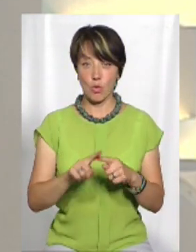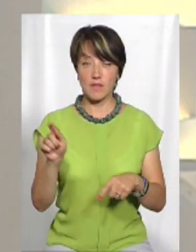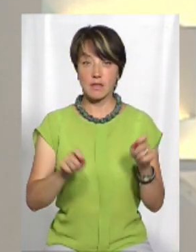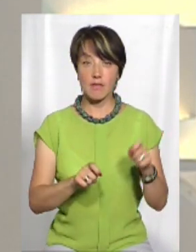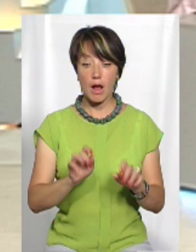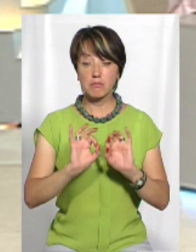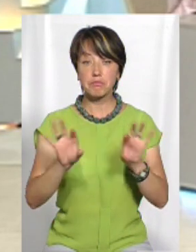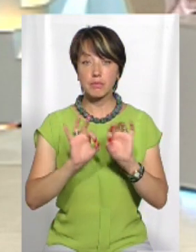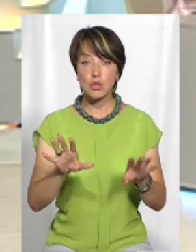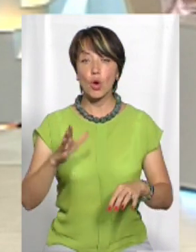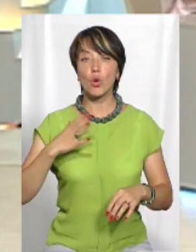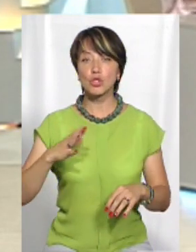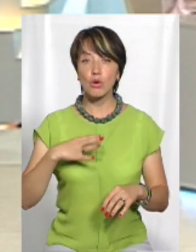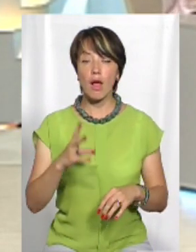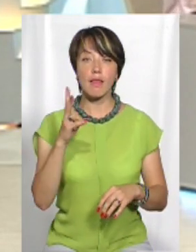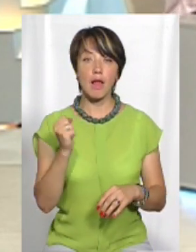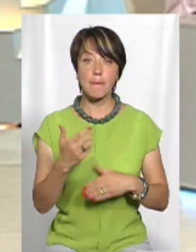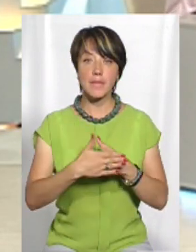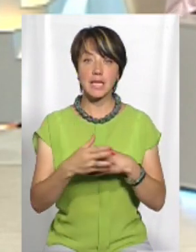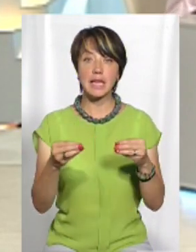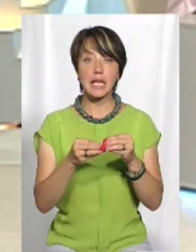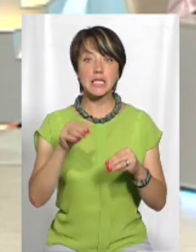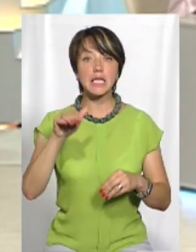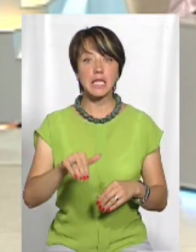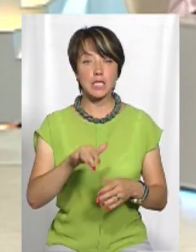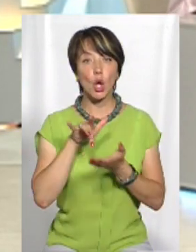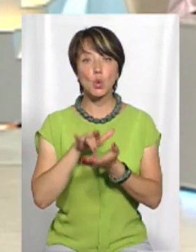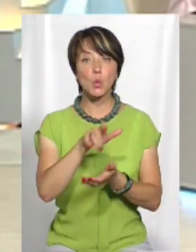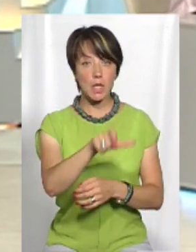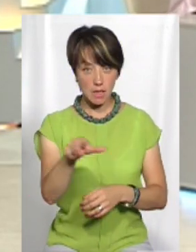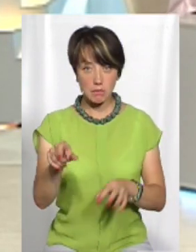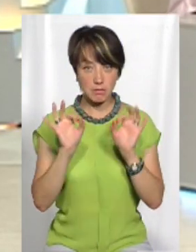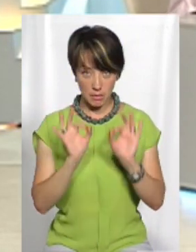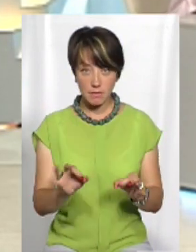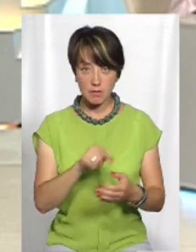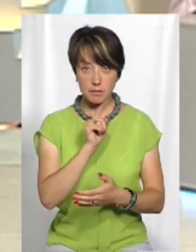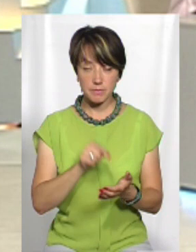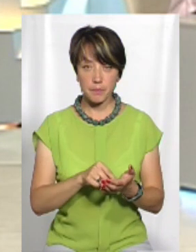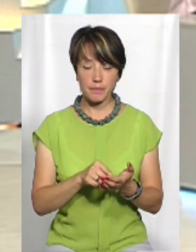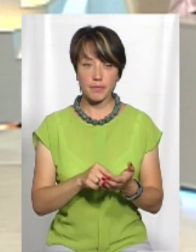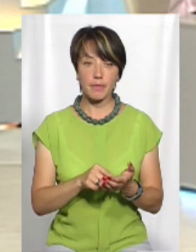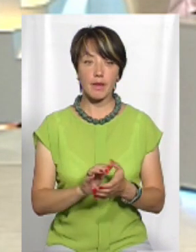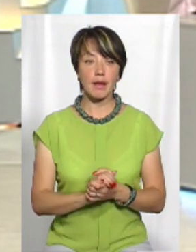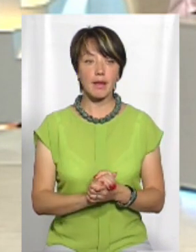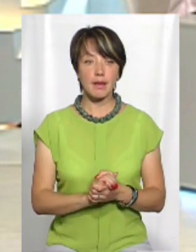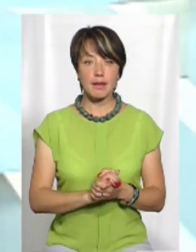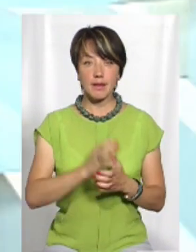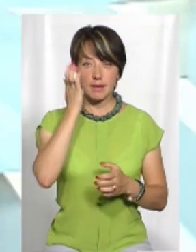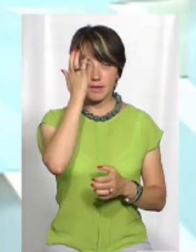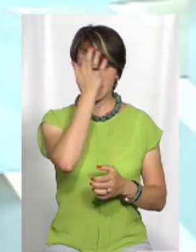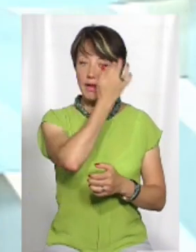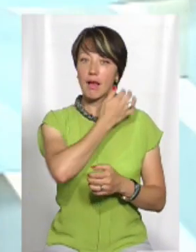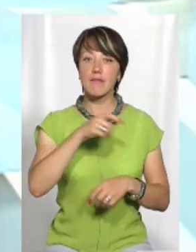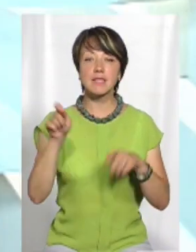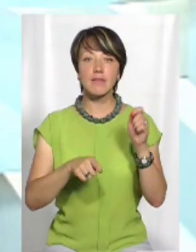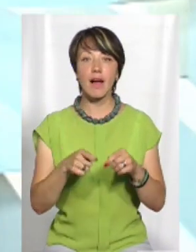моїй колезі казав, що очікуєте на близько 10 тисяч туристів. Чи виправдались ці очікування? Ні, ну фестиваль за